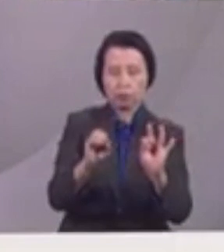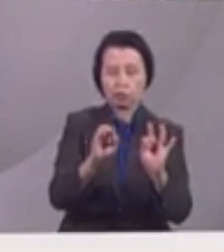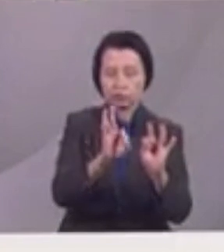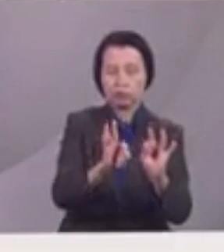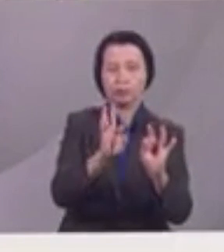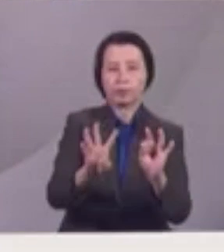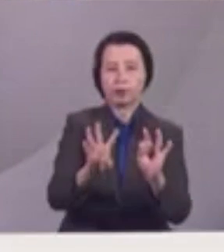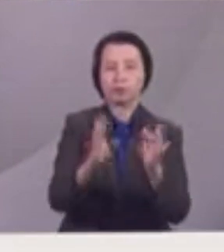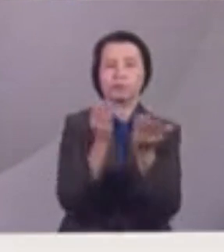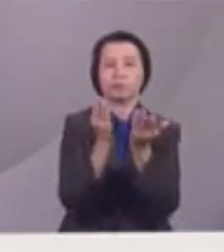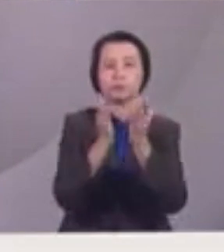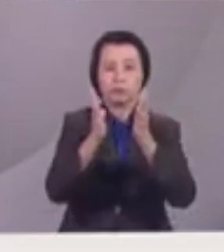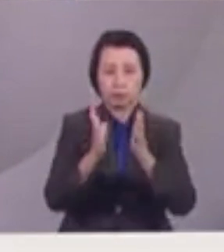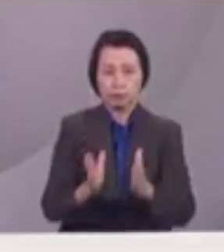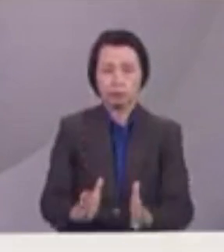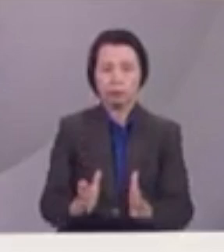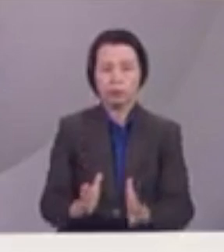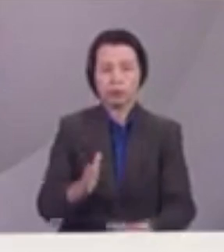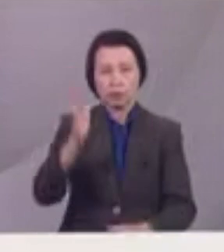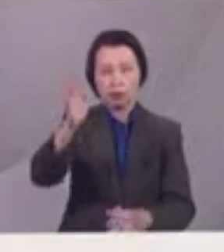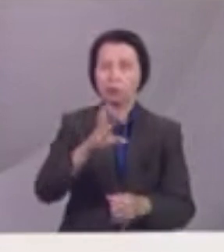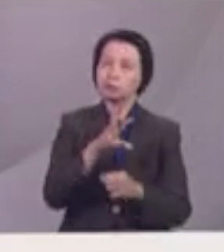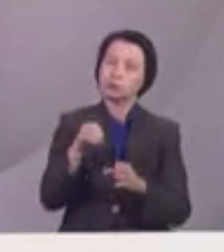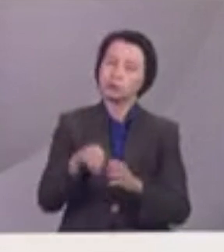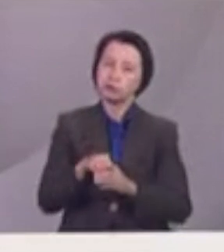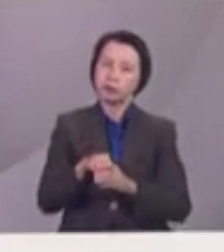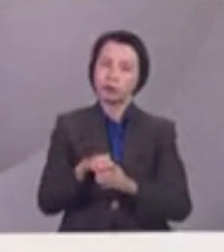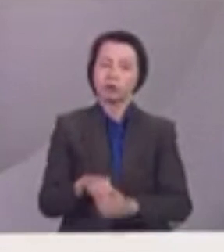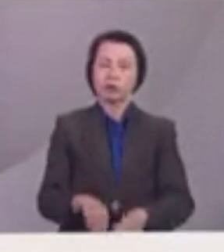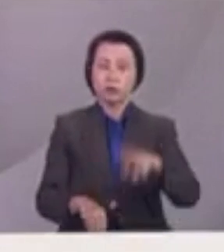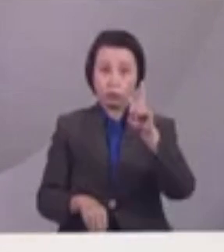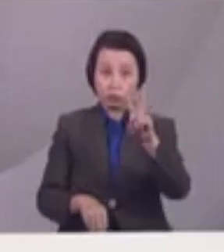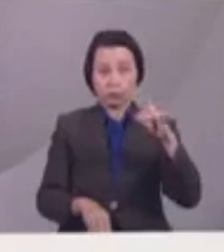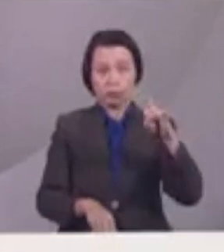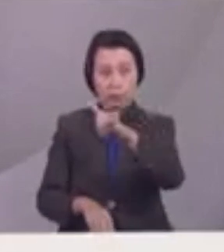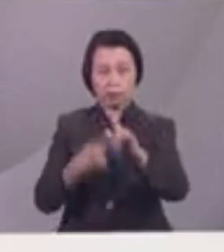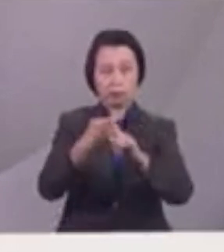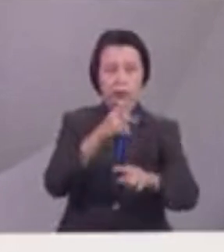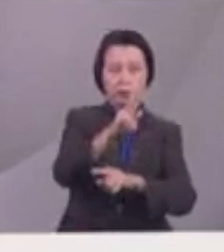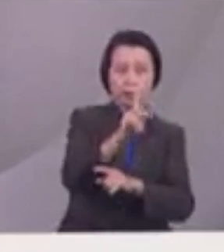894 pelajar. Ia akan melibatkan 2 penerbangan dari Kuala